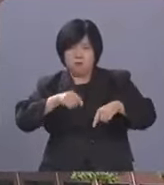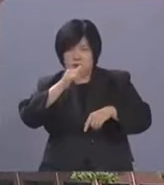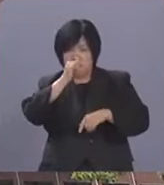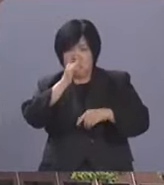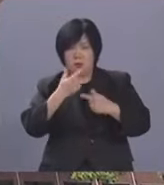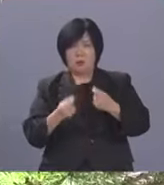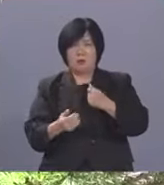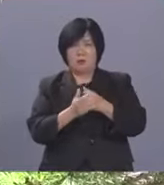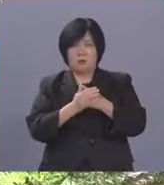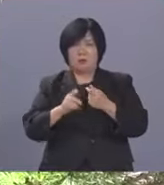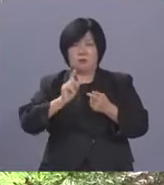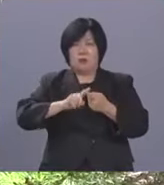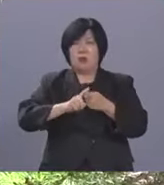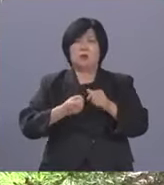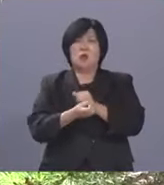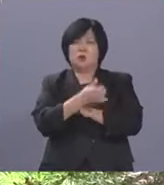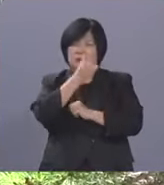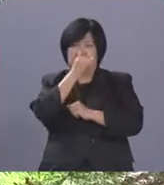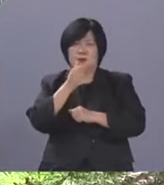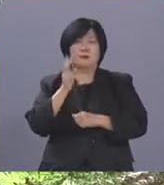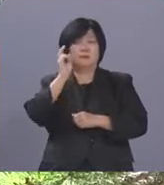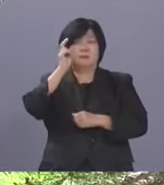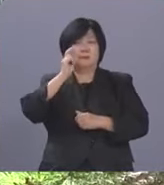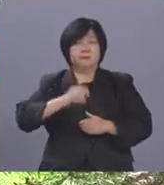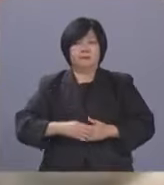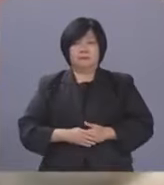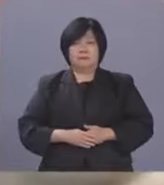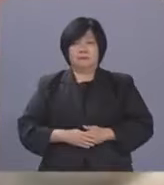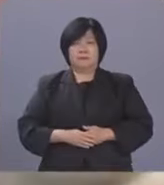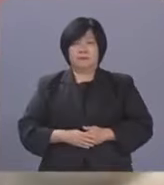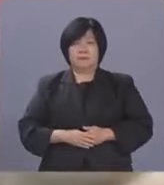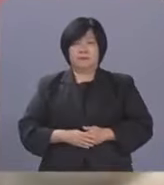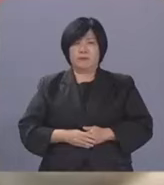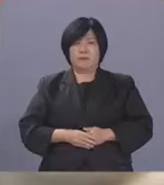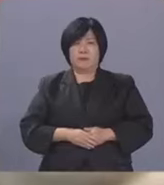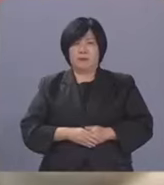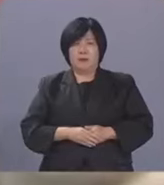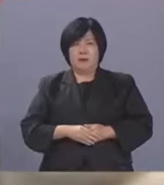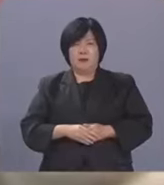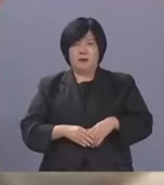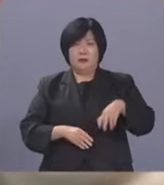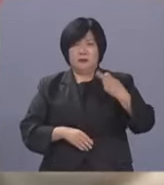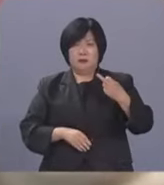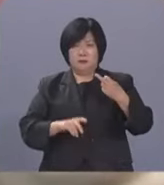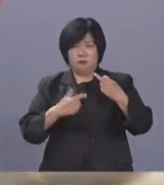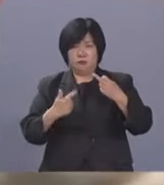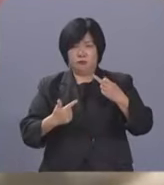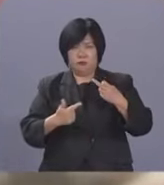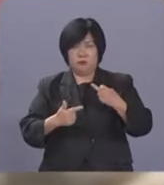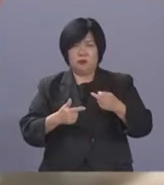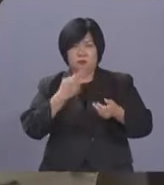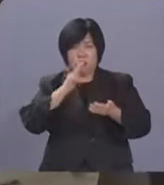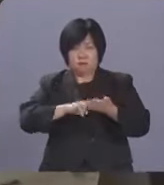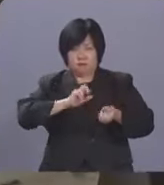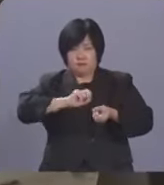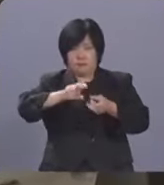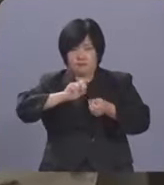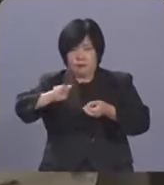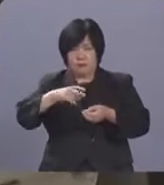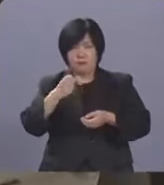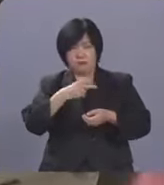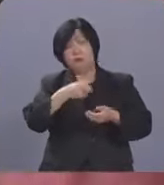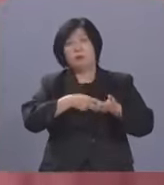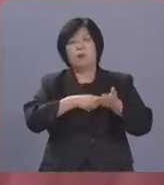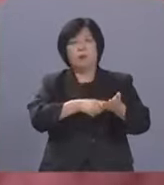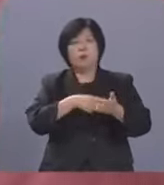네. 그래서 그런 거에서 좀 많이 영향이 있을 거는 같습니다. 다음 달 6일 수능 성적이 통지된 뒤 수시 모집 합격자